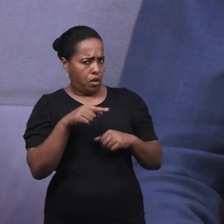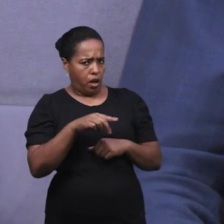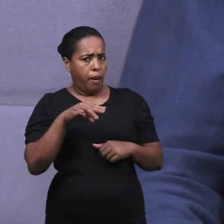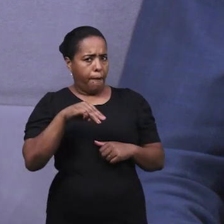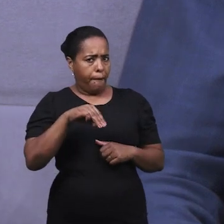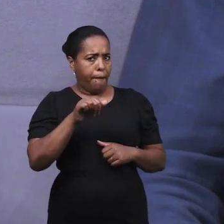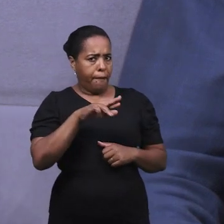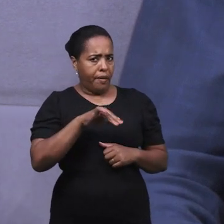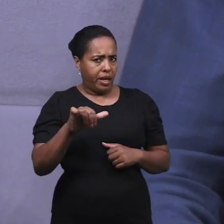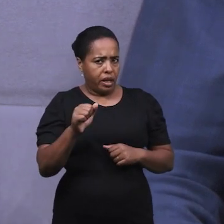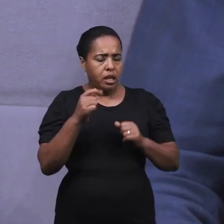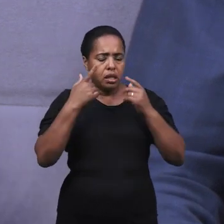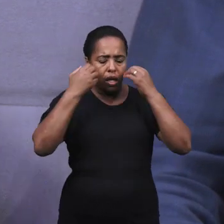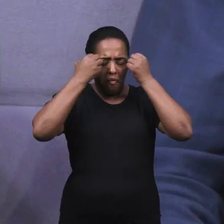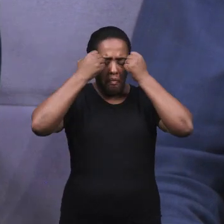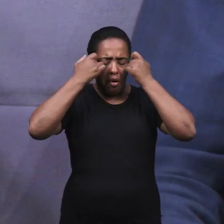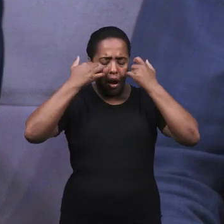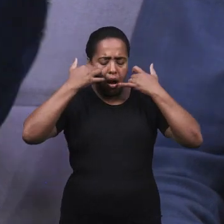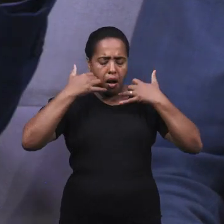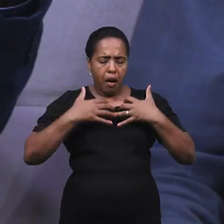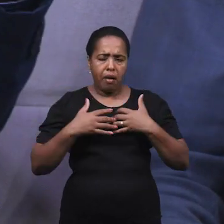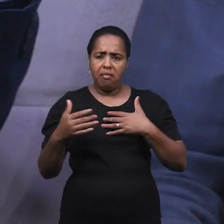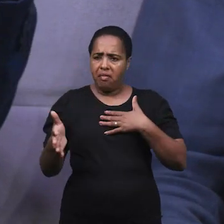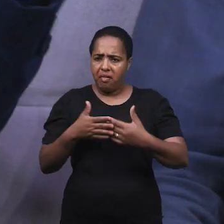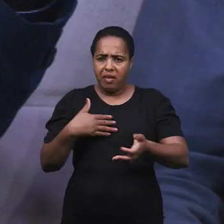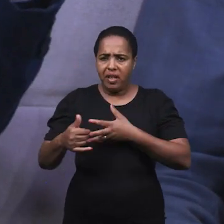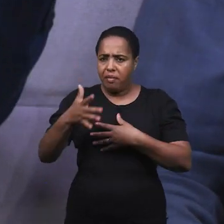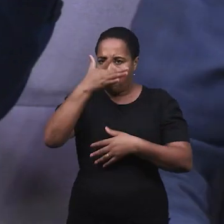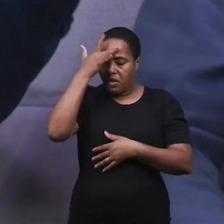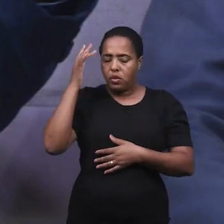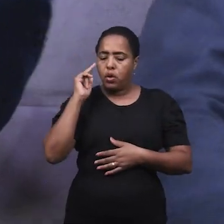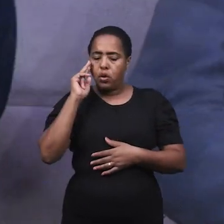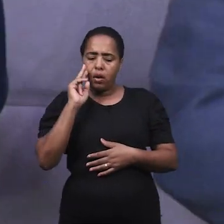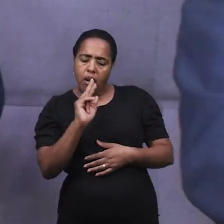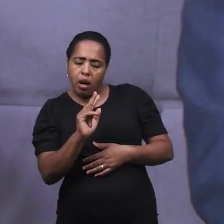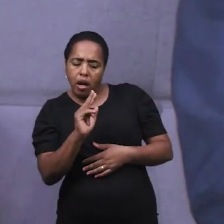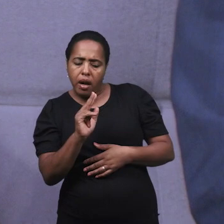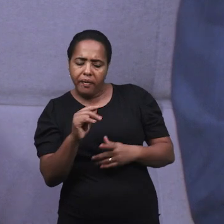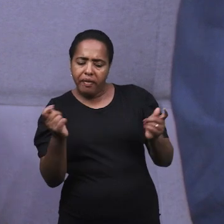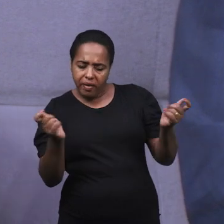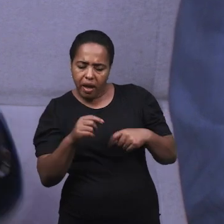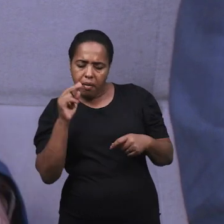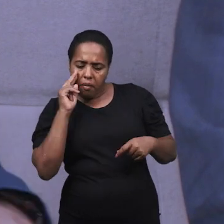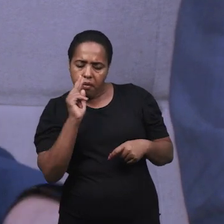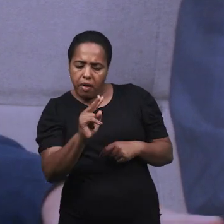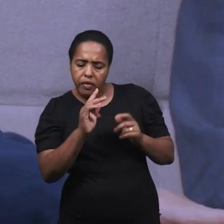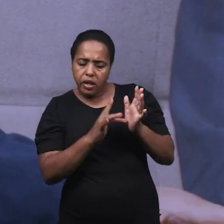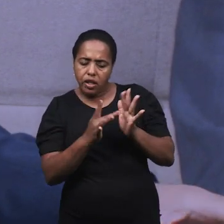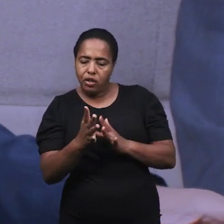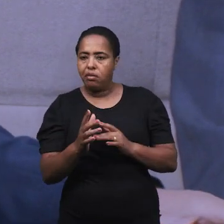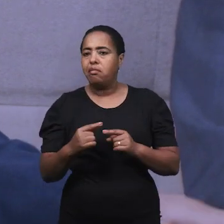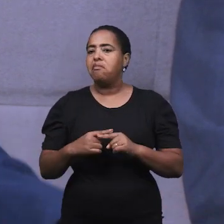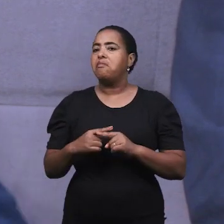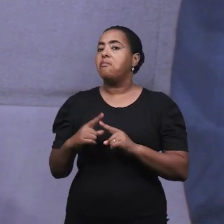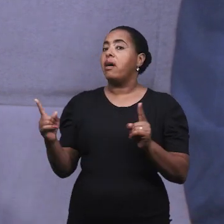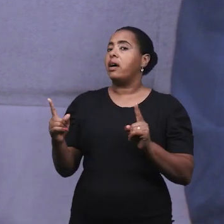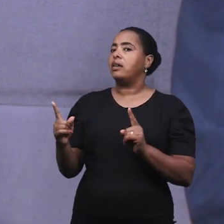N'importe qui regarde savait qu'elle pleurait. Mais Jésus a posé la question, à qui tu